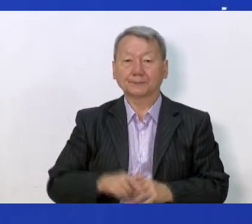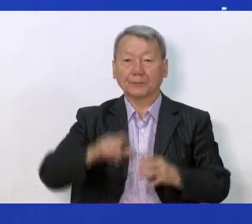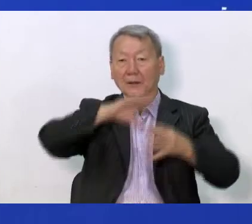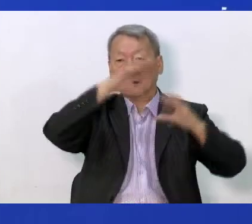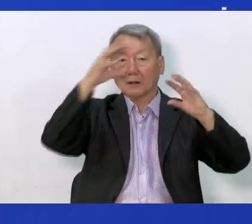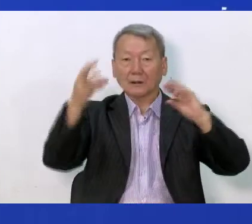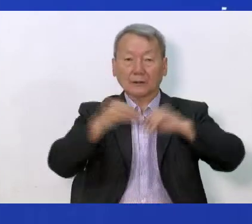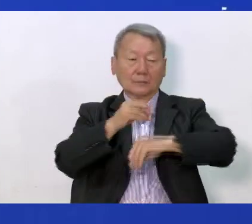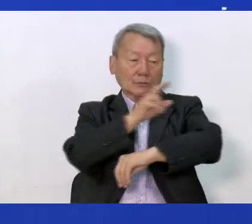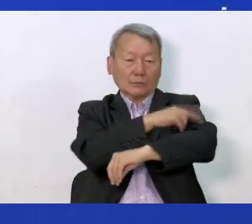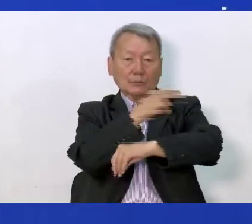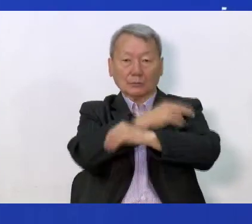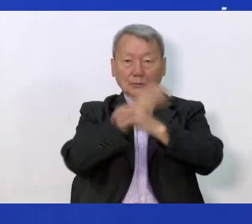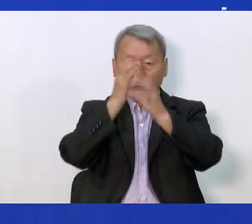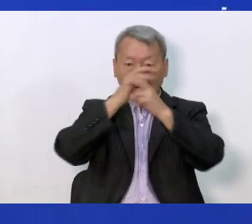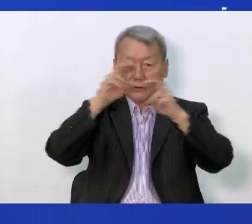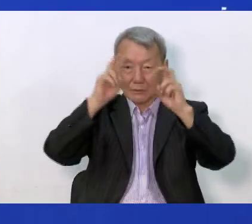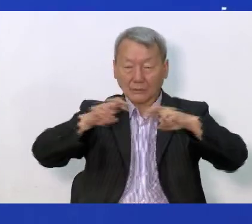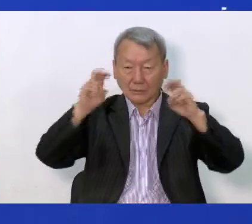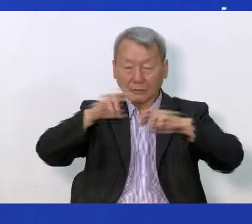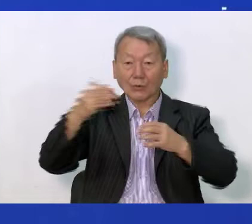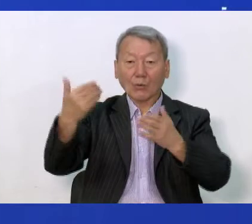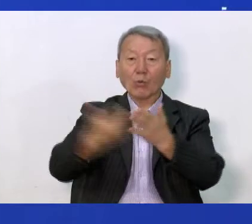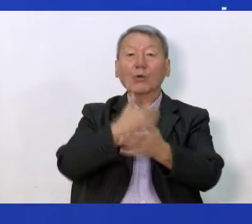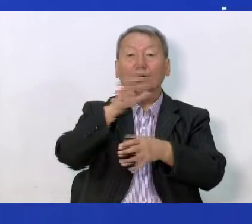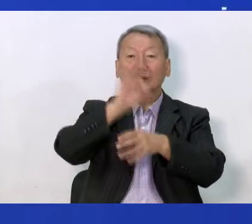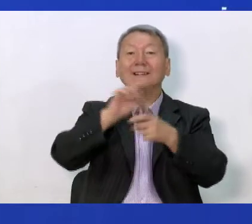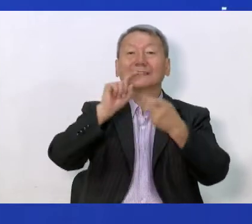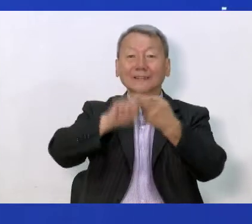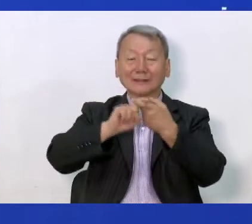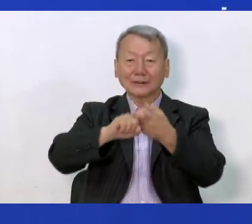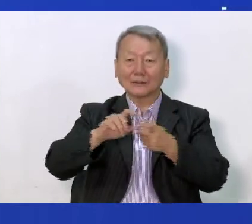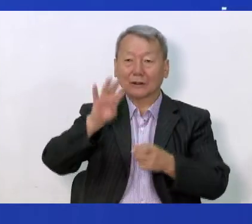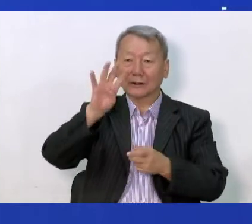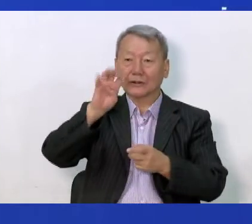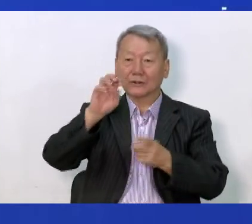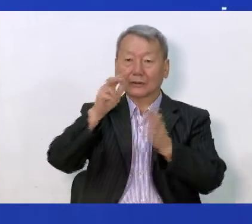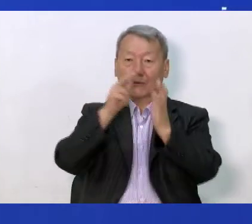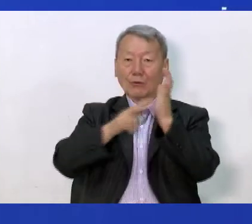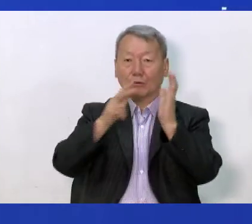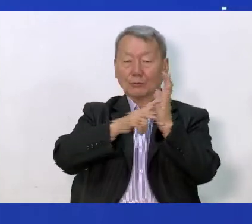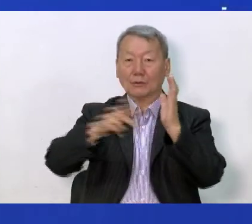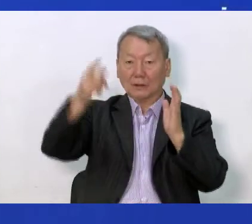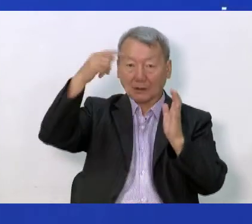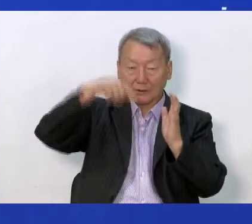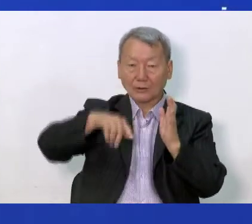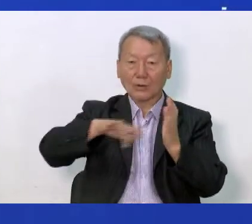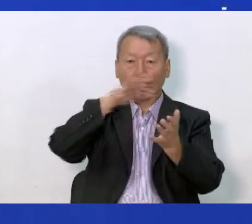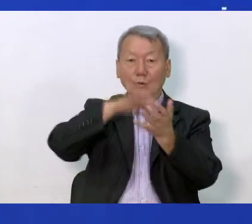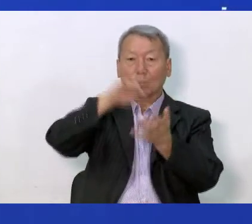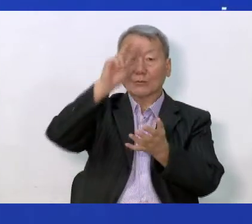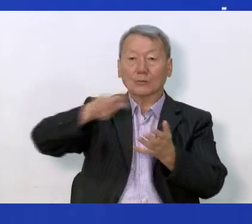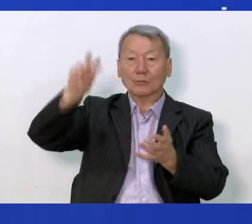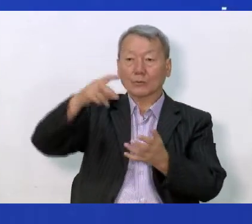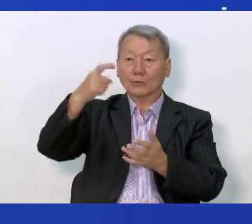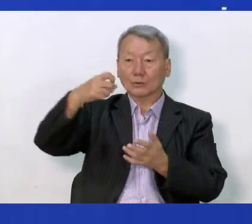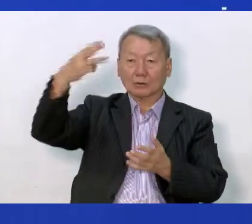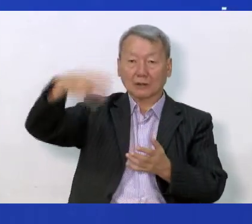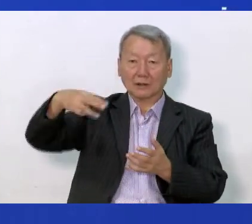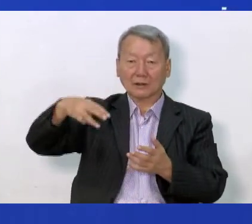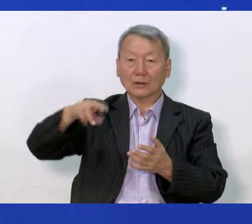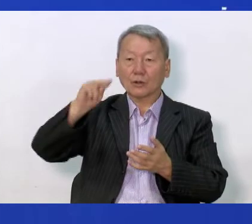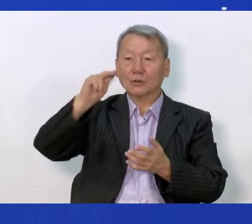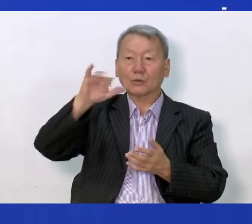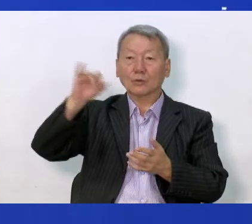Всего клинико-эпидемиологически подтвержденных новых случаев зарегистрировано 480. Из них в городе Бишкек 130,